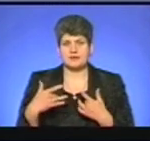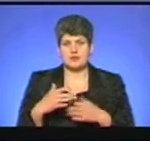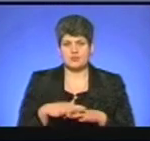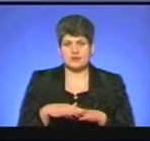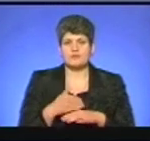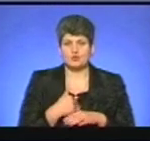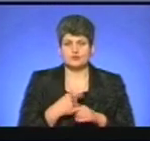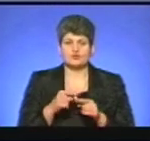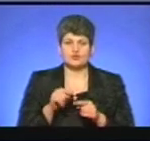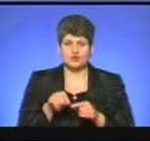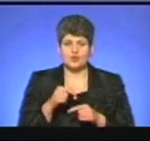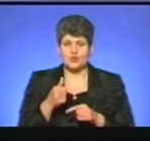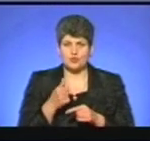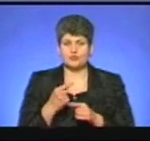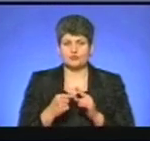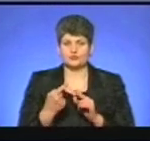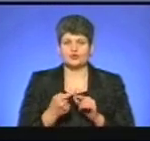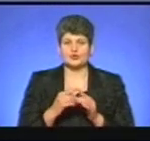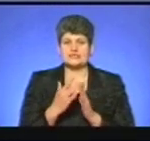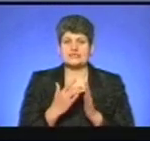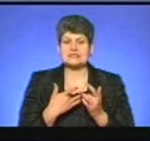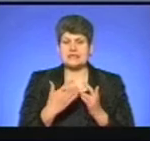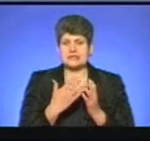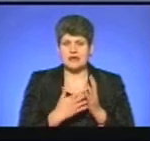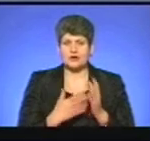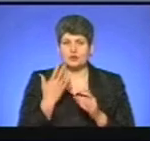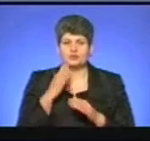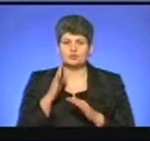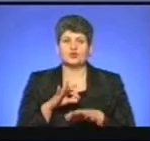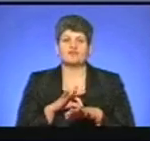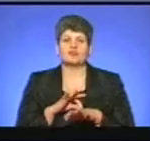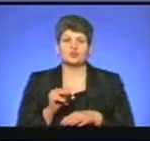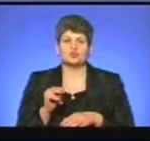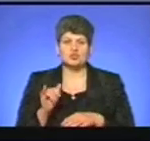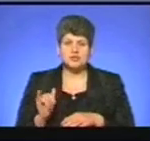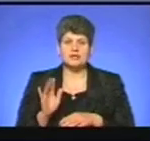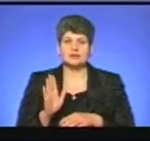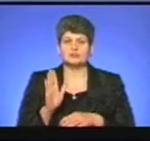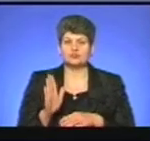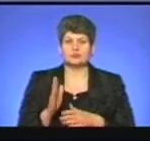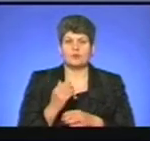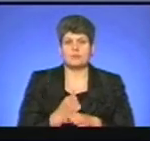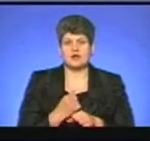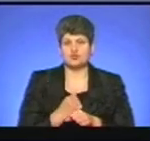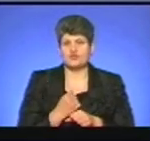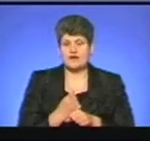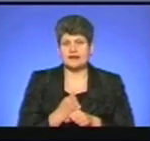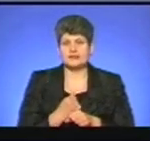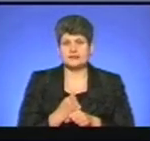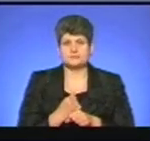Ми хочемо цього року також вернутися до цього сценарію, коли у нас на Новий рік будуть ведучі, і відповідно ми будемо працювати з